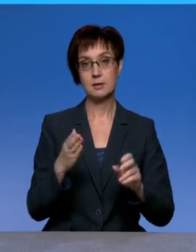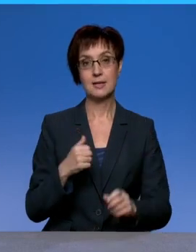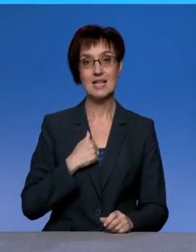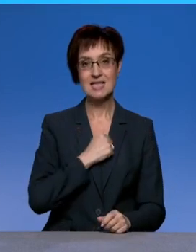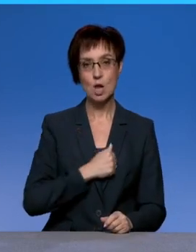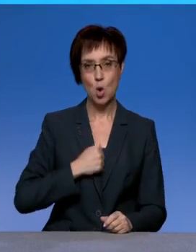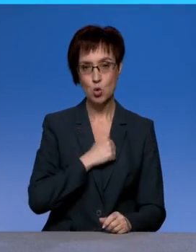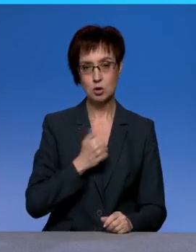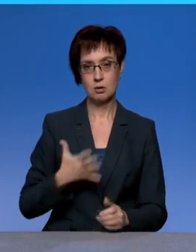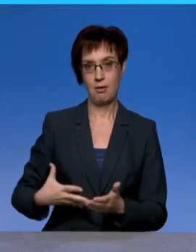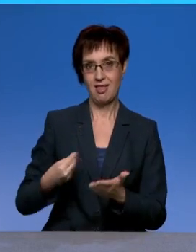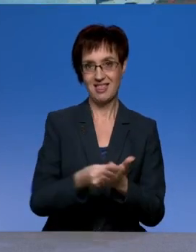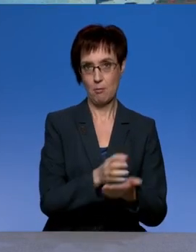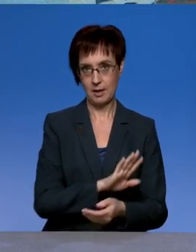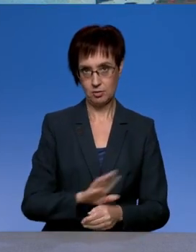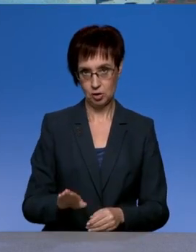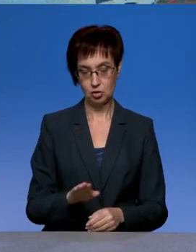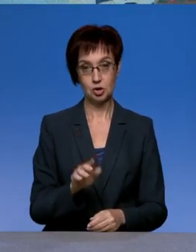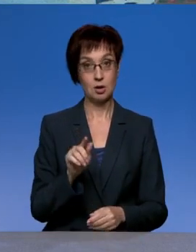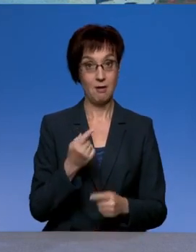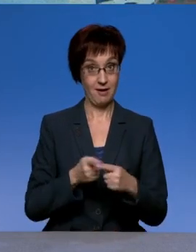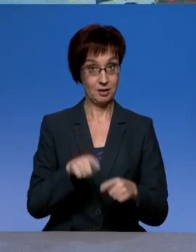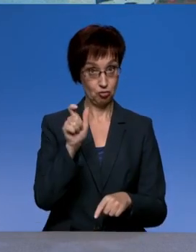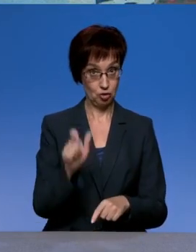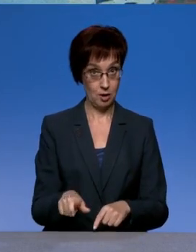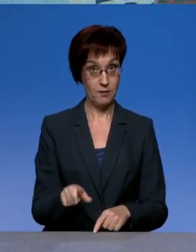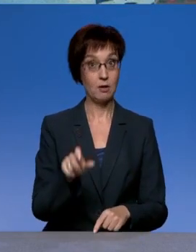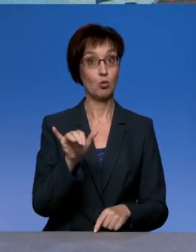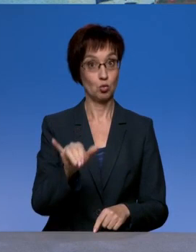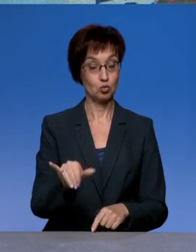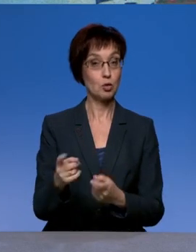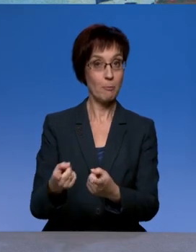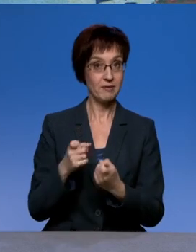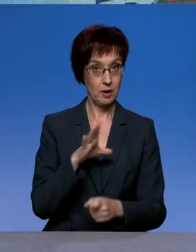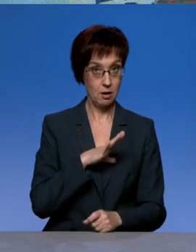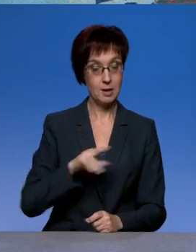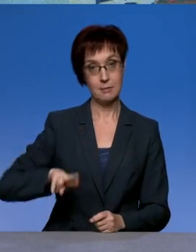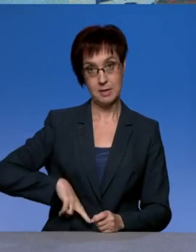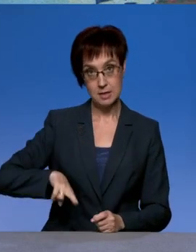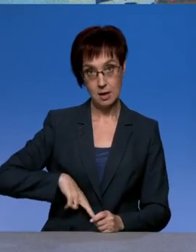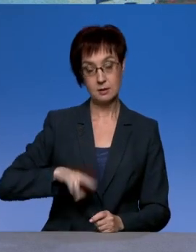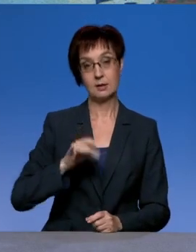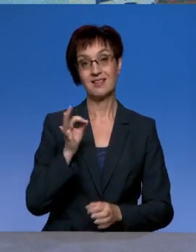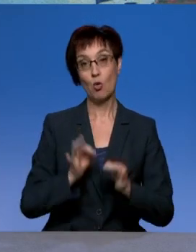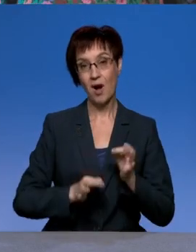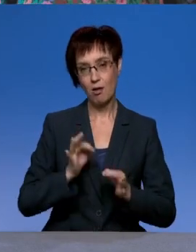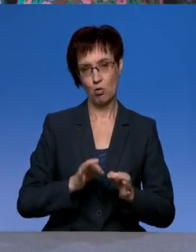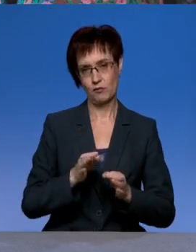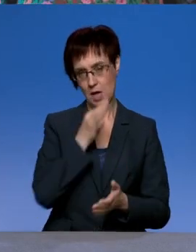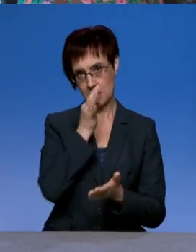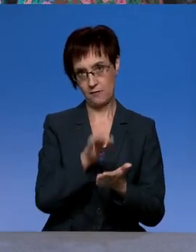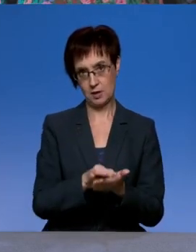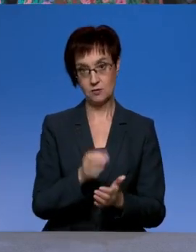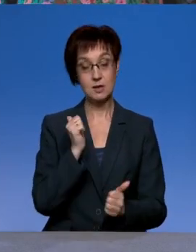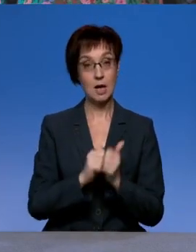привлечен к административной и уголовной ответственности. И вот еще немножко информации по уголовным делам. Каждый год число дел о